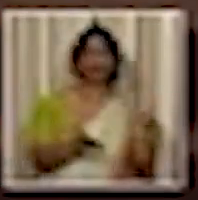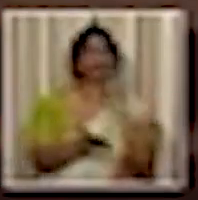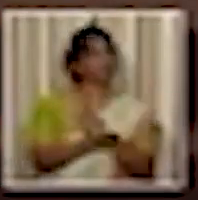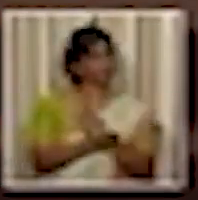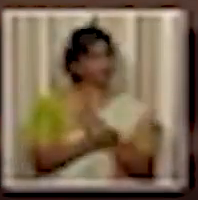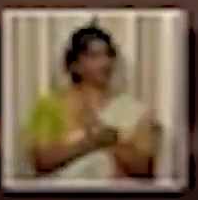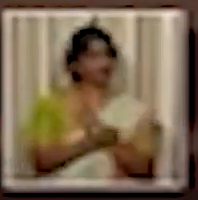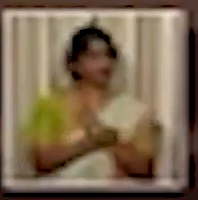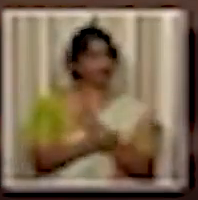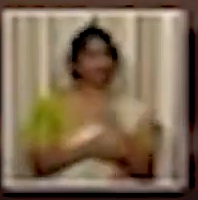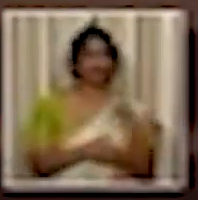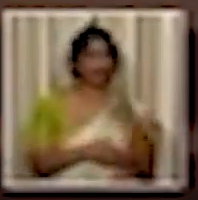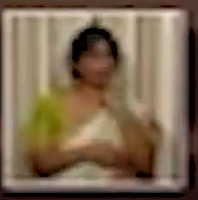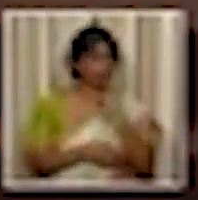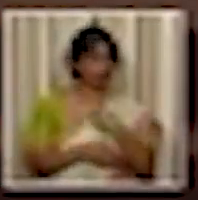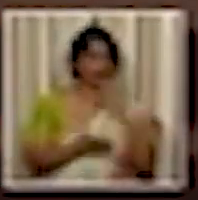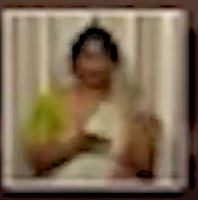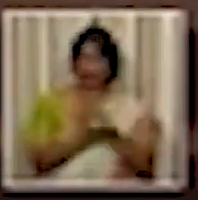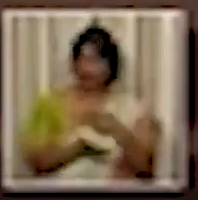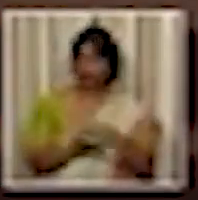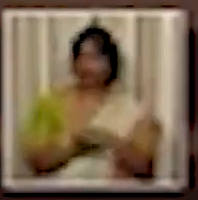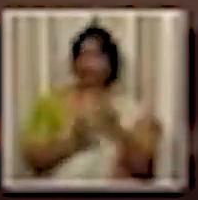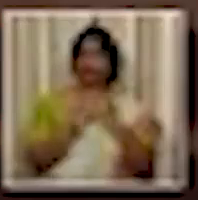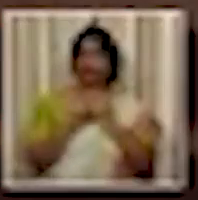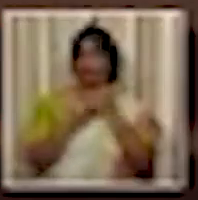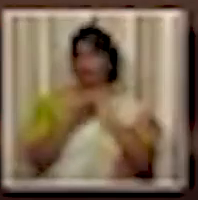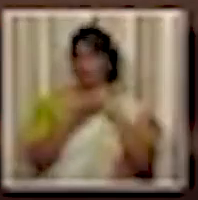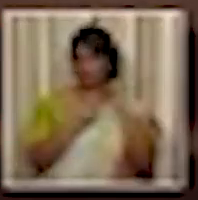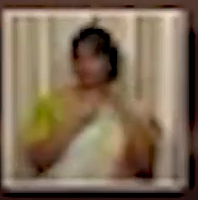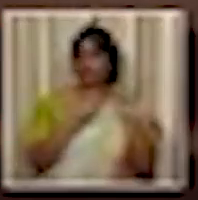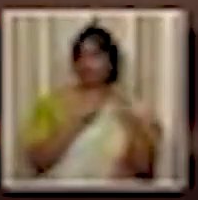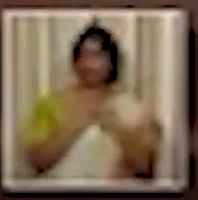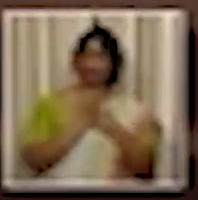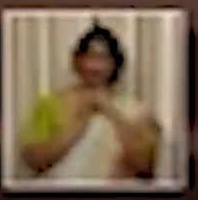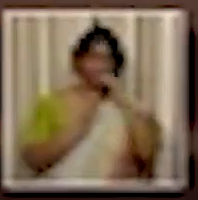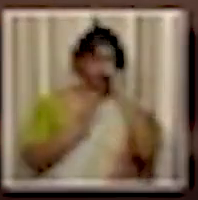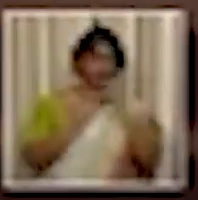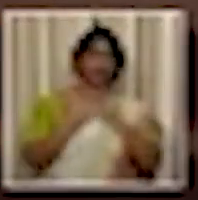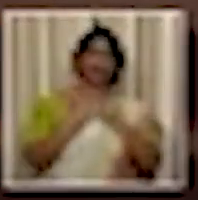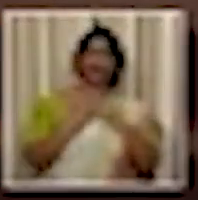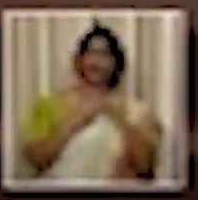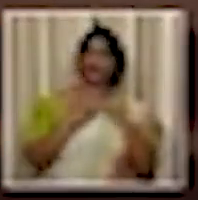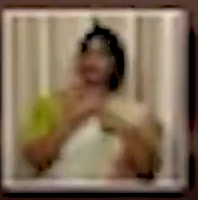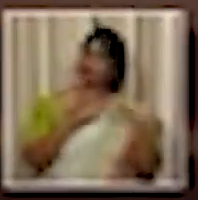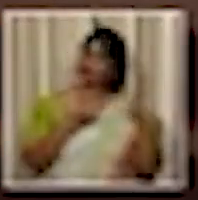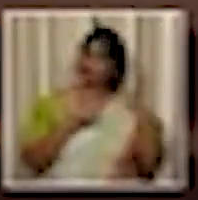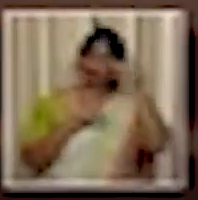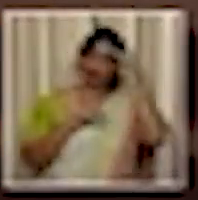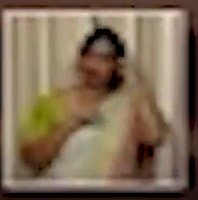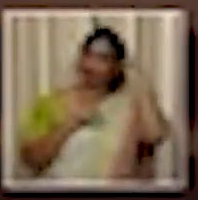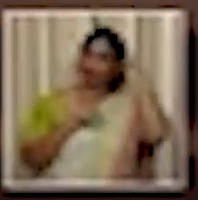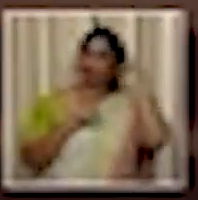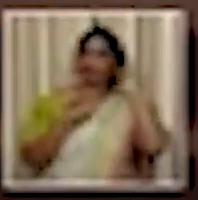කරා කියලා. ඔහු ඉල්ලීමක් කළා නතර කරලා තියෙන හිඟවාරික ගෙවන්න කියලා. ගරු කථානායකතුමනේ ජාතික නිවාස සංවර්ධන අධිකාරිය